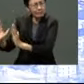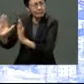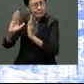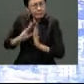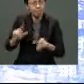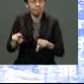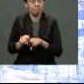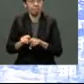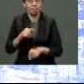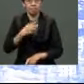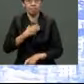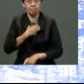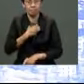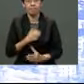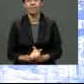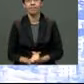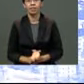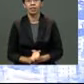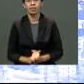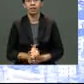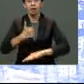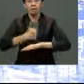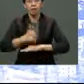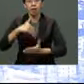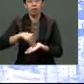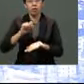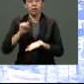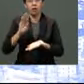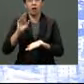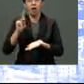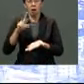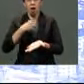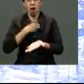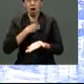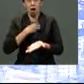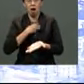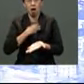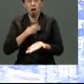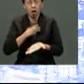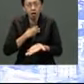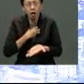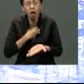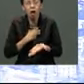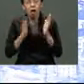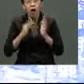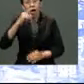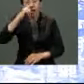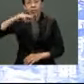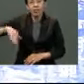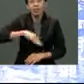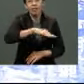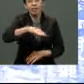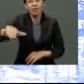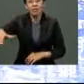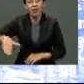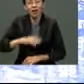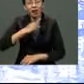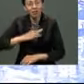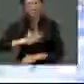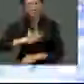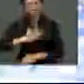ยท่านบอกว่าอยากให้เห็นภาพนี้แล้วจะทำให้คนไทยของเราได้ชื่นชม